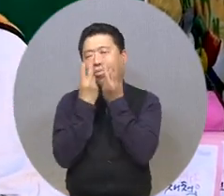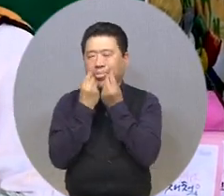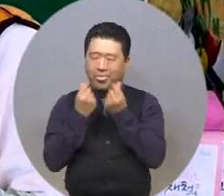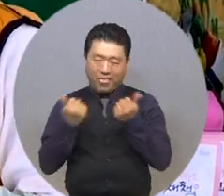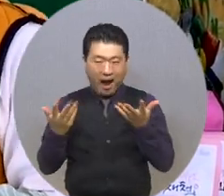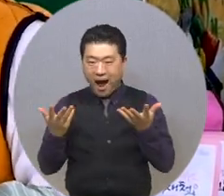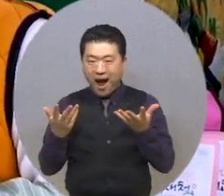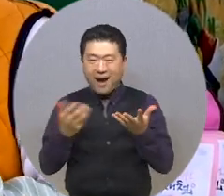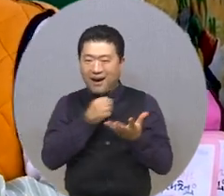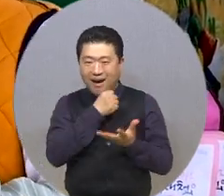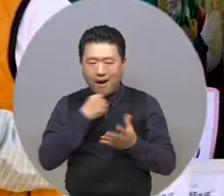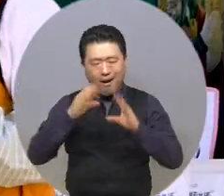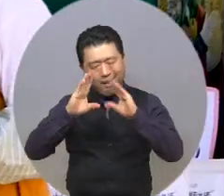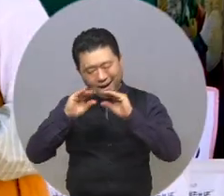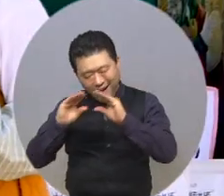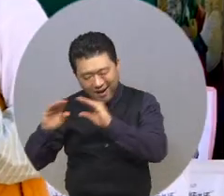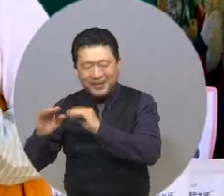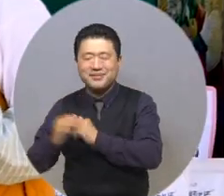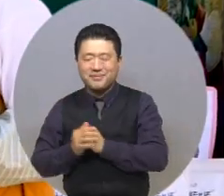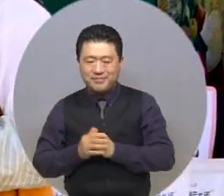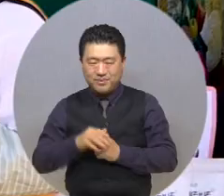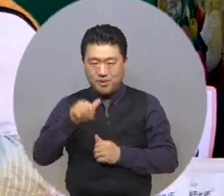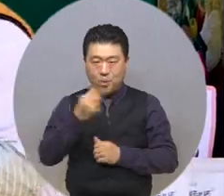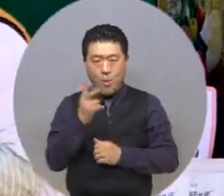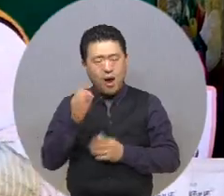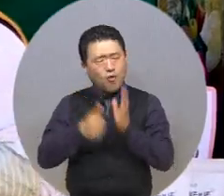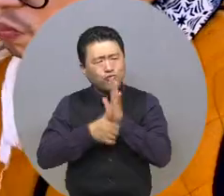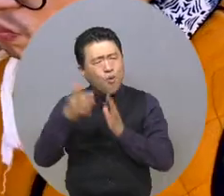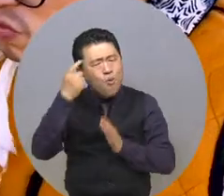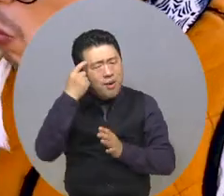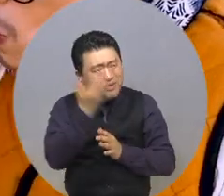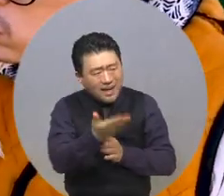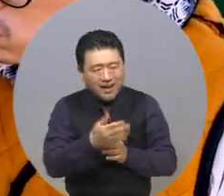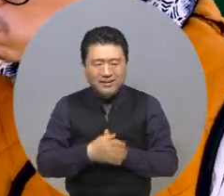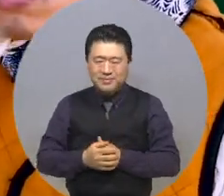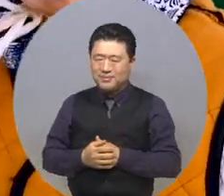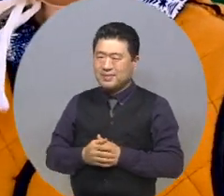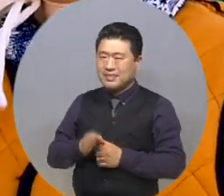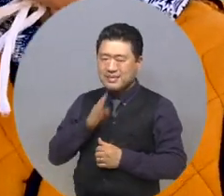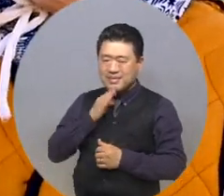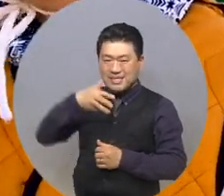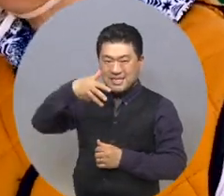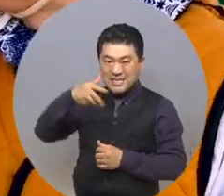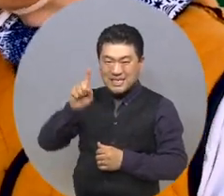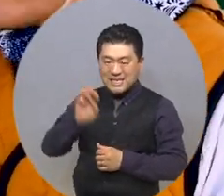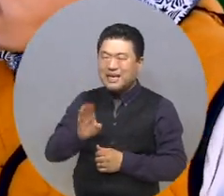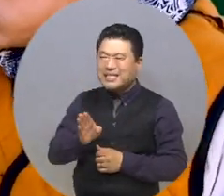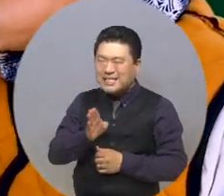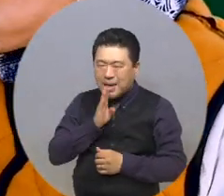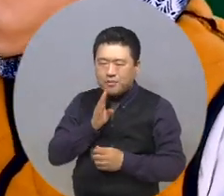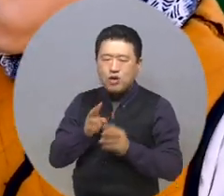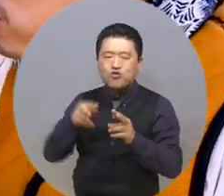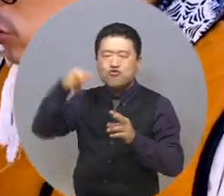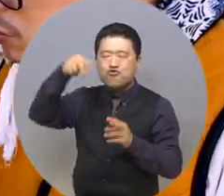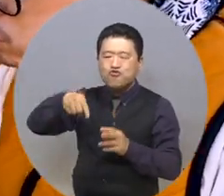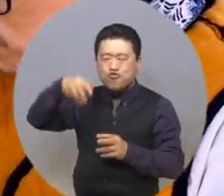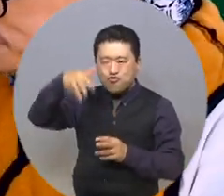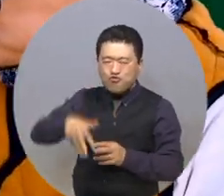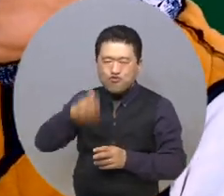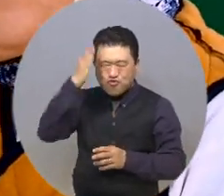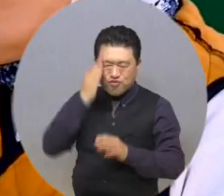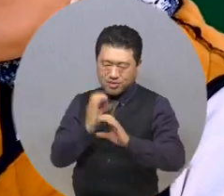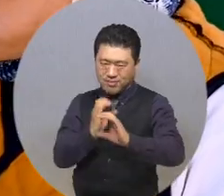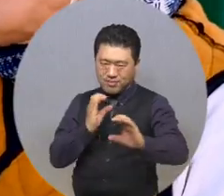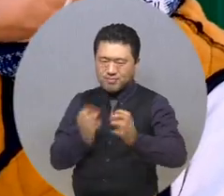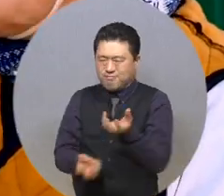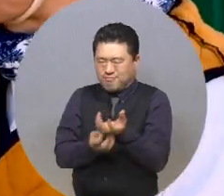녹아? 어쩜 이렇게 부드러워요? 광양 불고기가 왜 이렇게 유명한 거예요? 참수술 써야만이 이런 불고기 맛이 나지. 아, 잘 먹어.